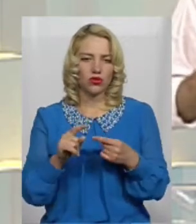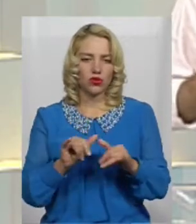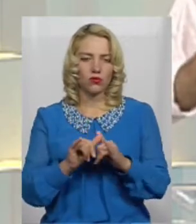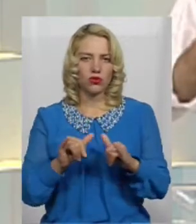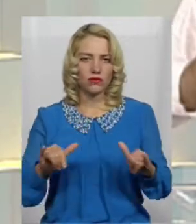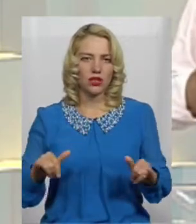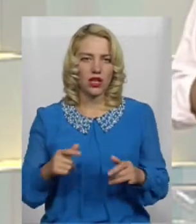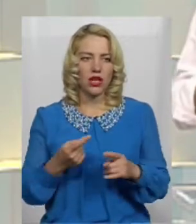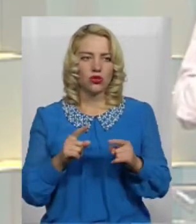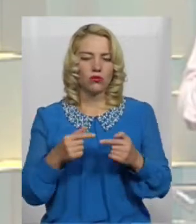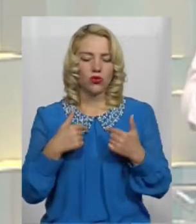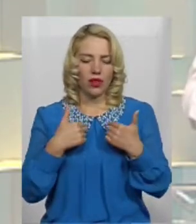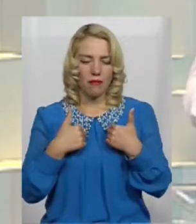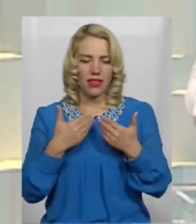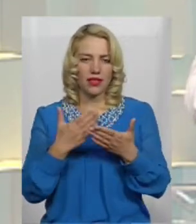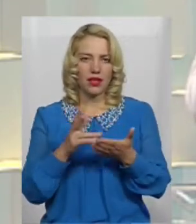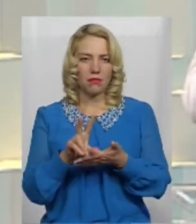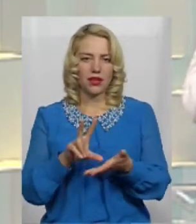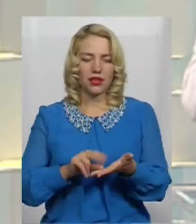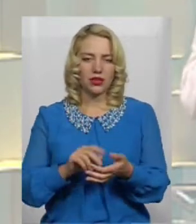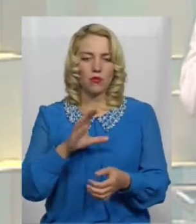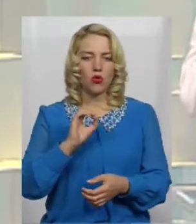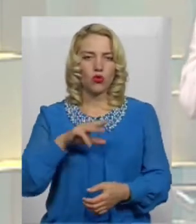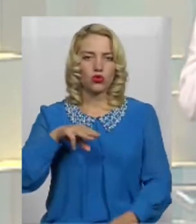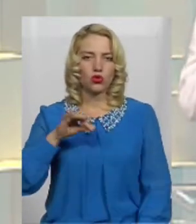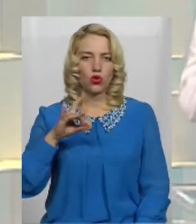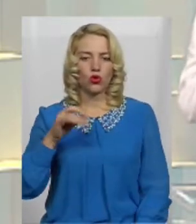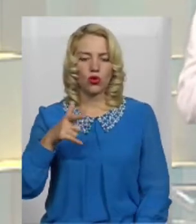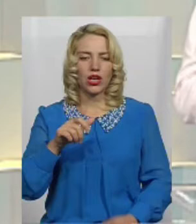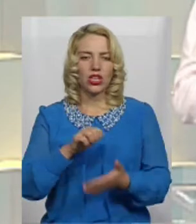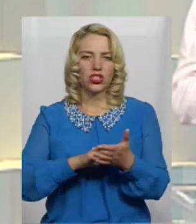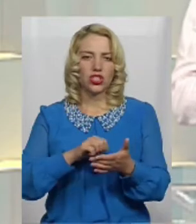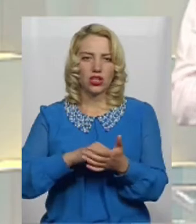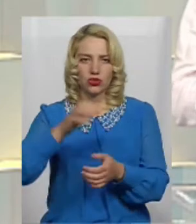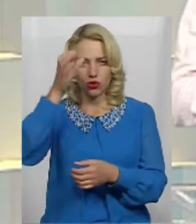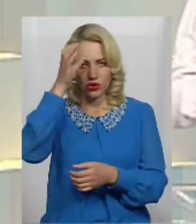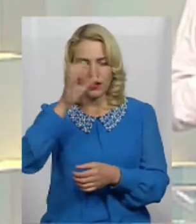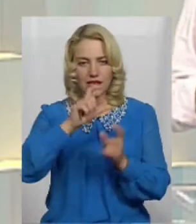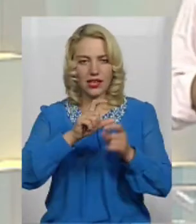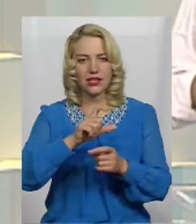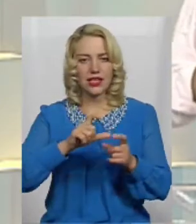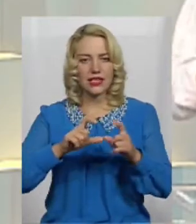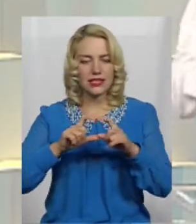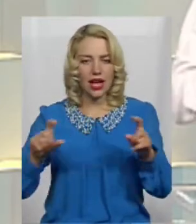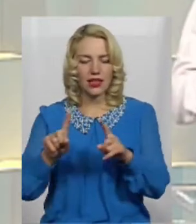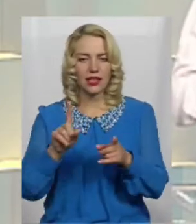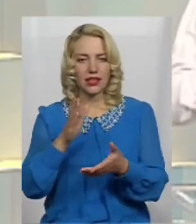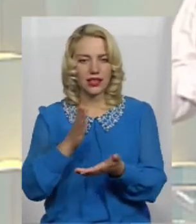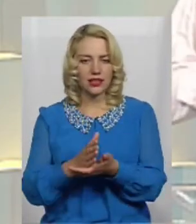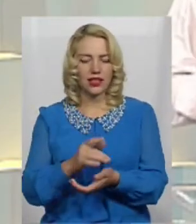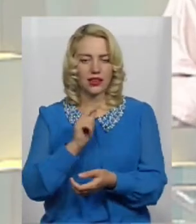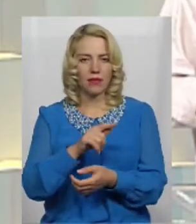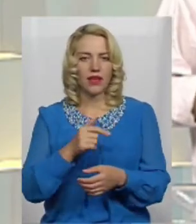розвивається. Тому для мене прикладом є Острог через саме освітній заклад, який там знаходиться. І я за іншу модель